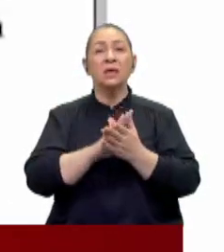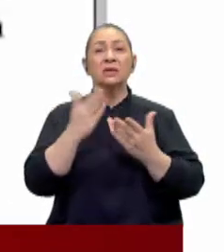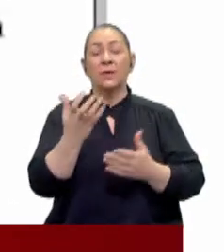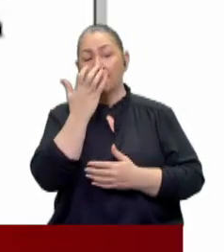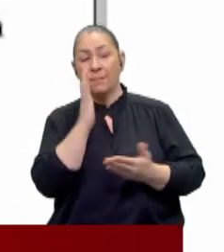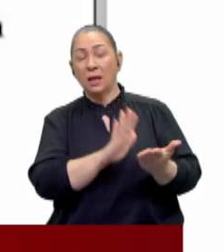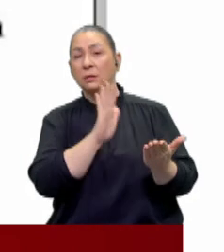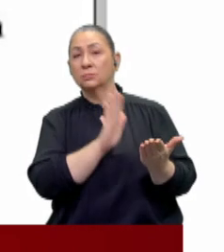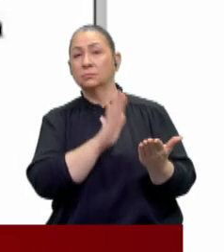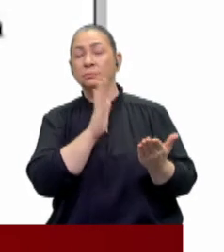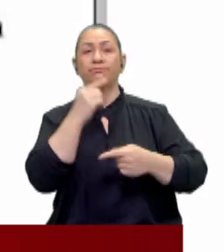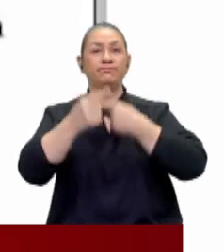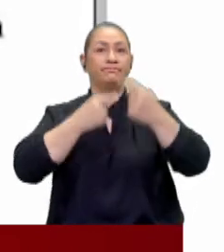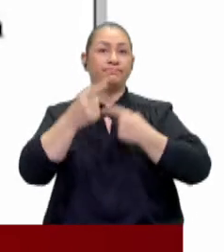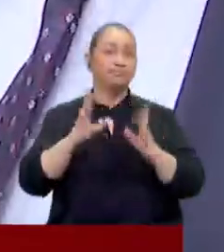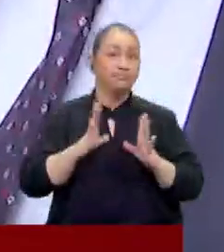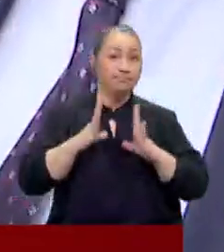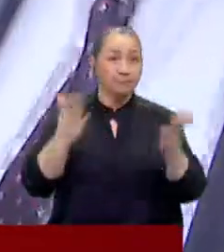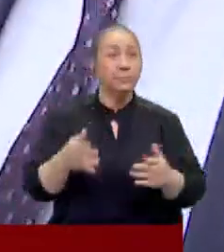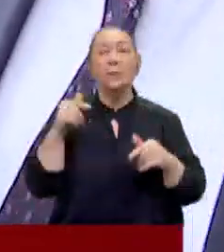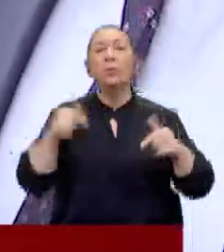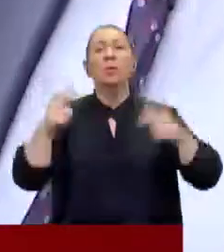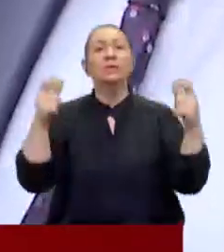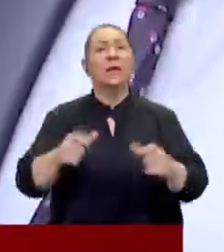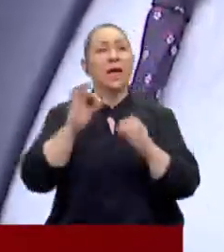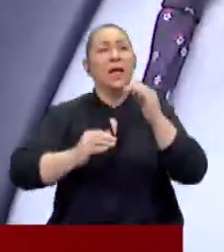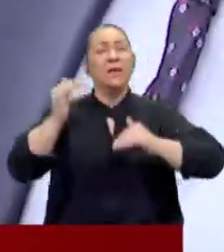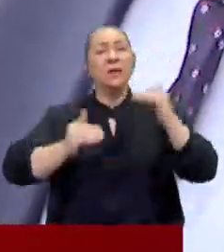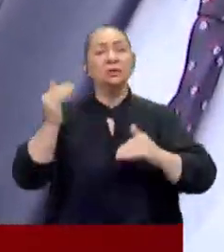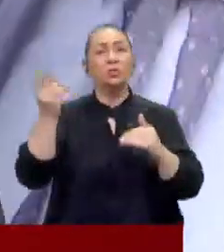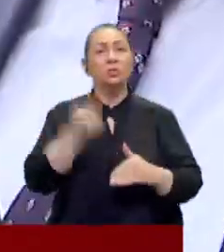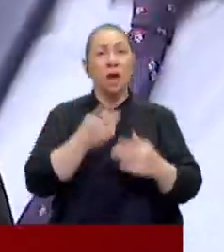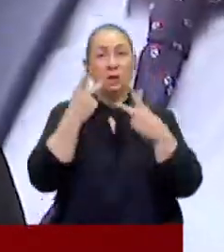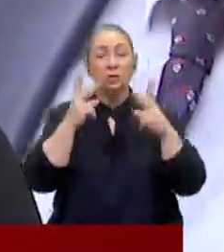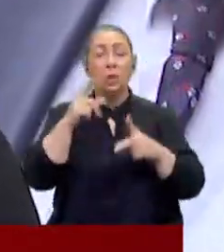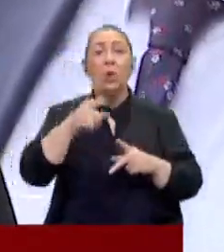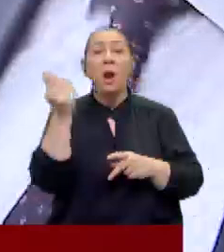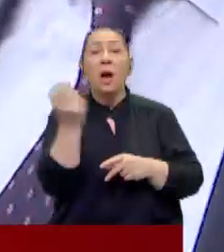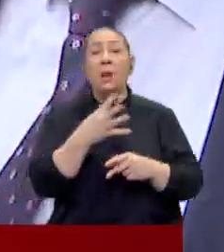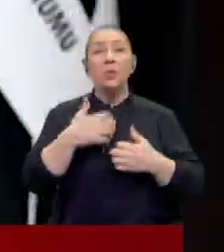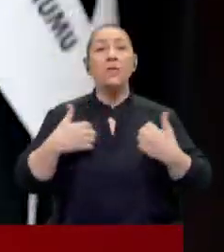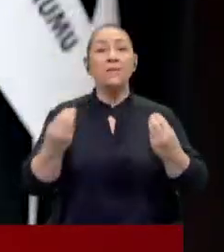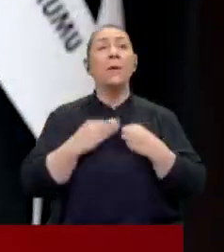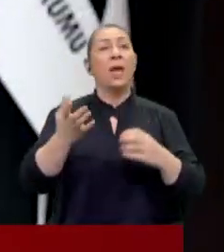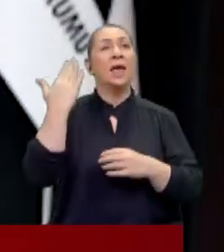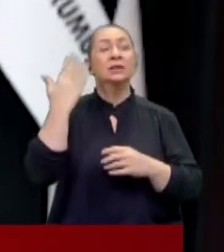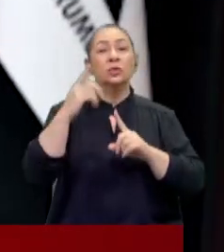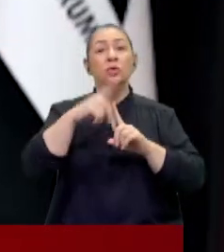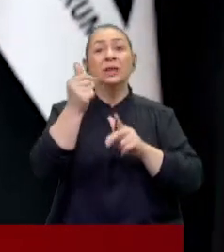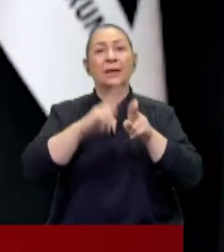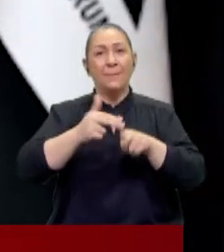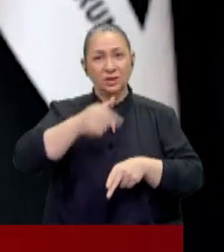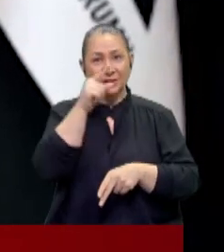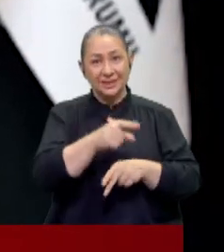istifasını beklettiği de iddialar arasında. Burası enflasyon oranlarını açıklıyor. Bu rakamlar güven vermiyor. Eski TÜİK Başkanı